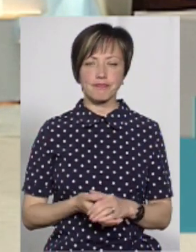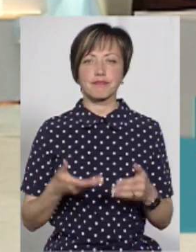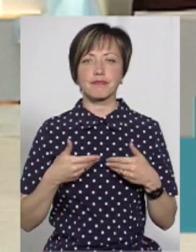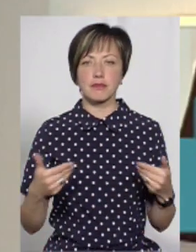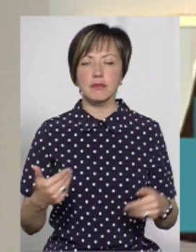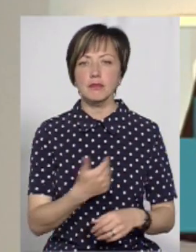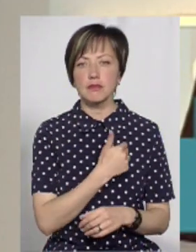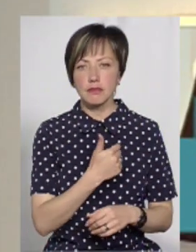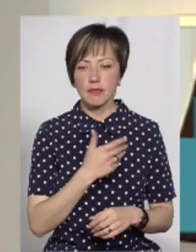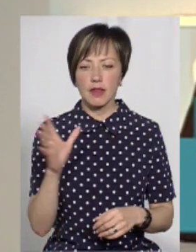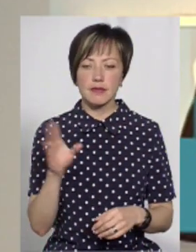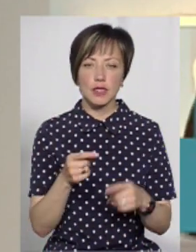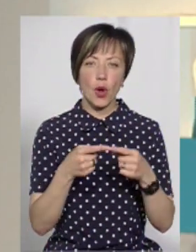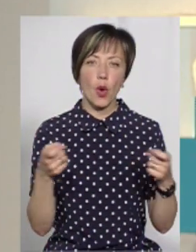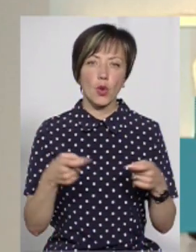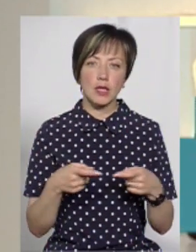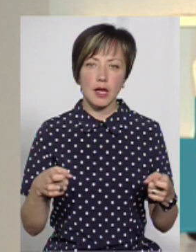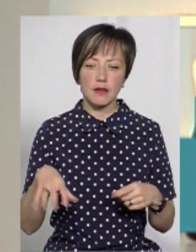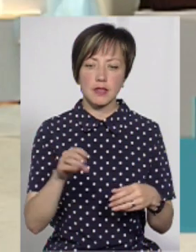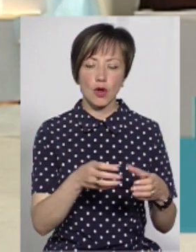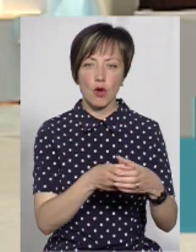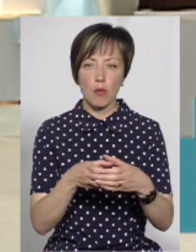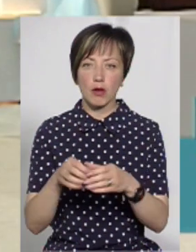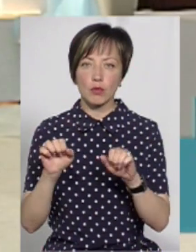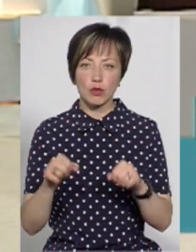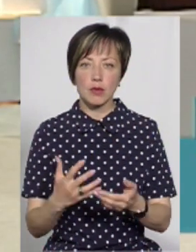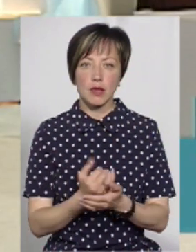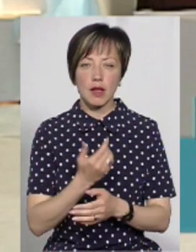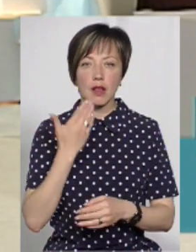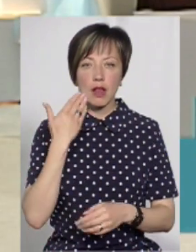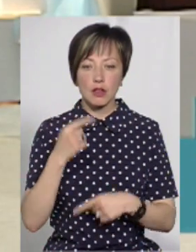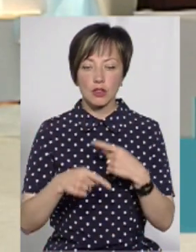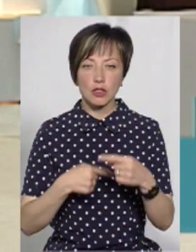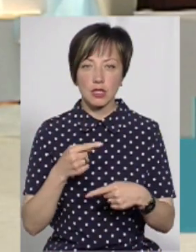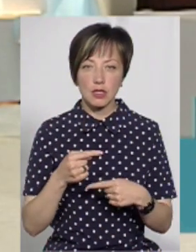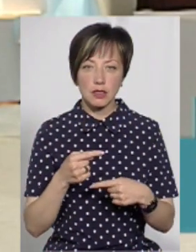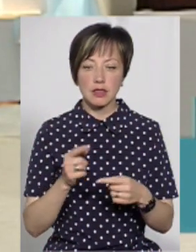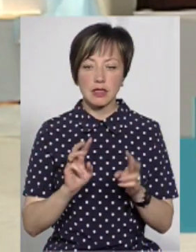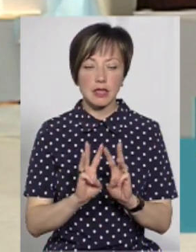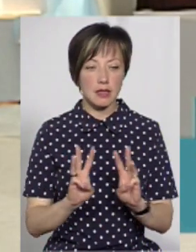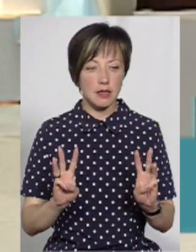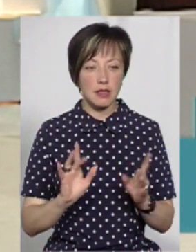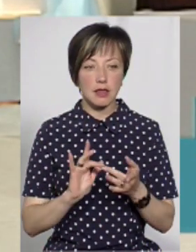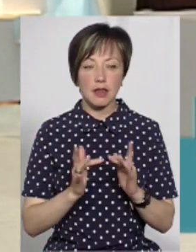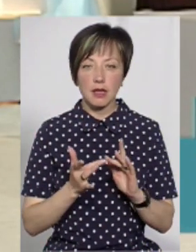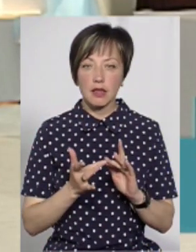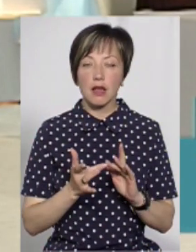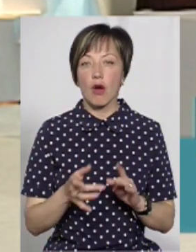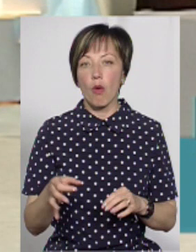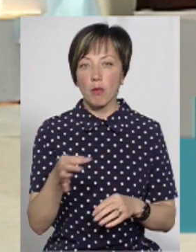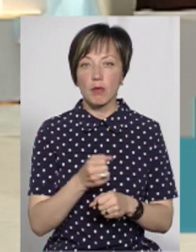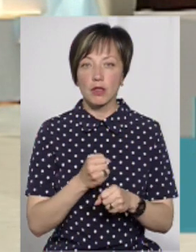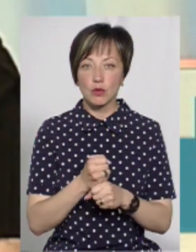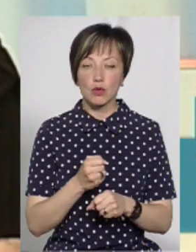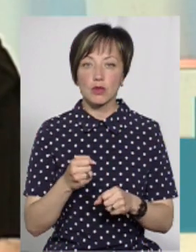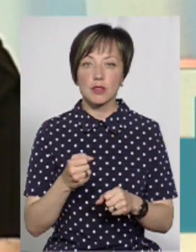звісно, прагнемо, щоб всі готелі в усіх громадах можна було знайти легко через Booking, але в той же час область працює над